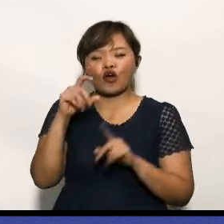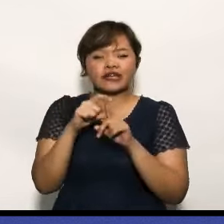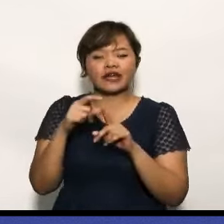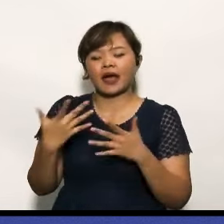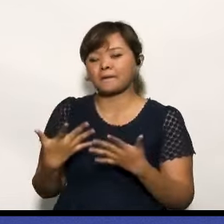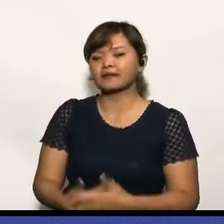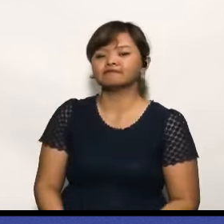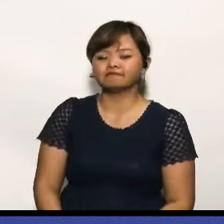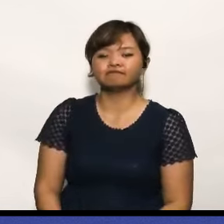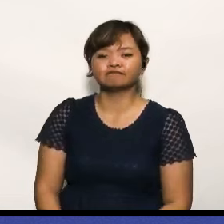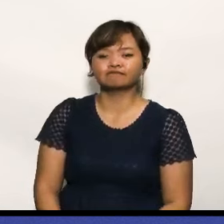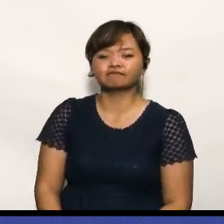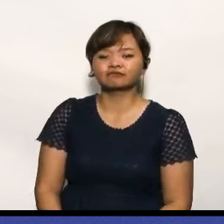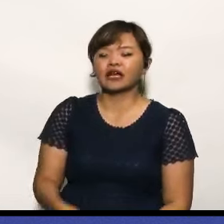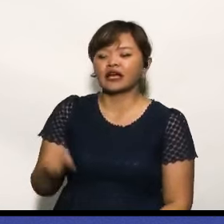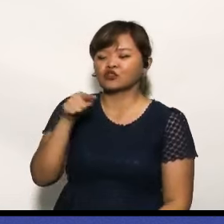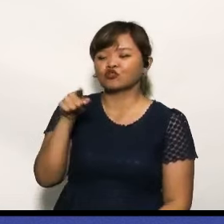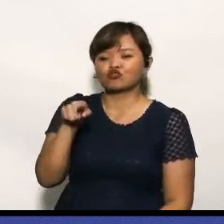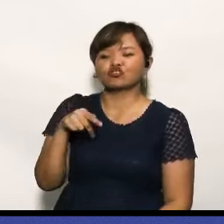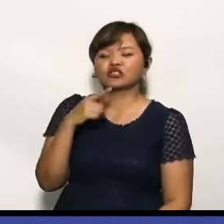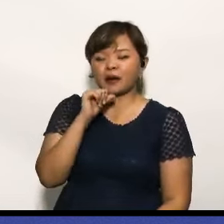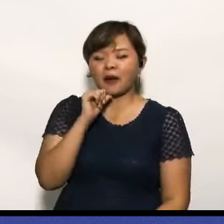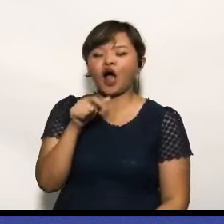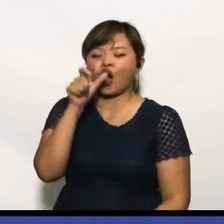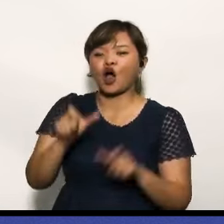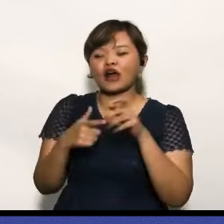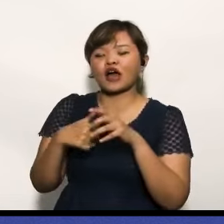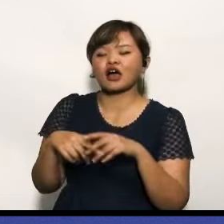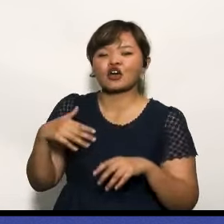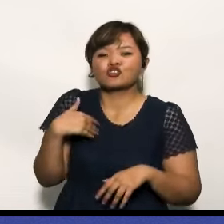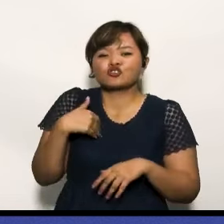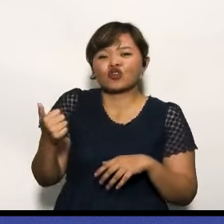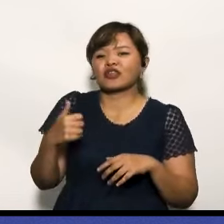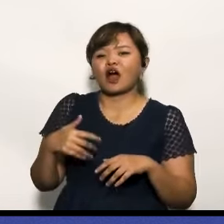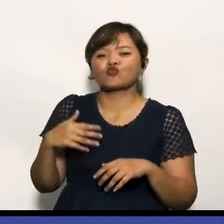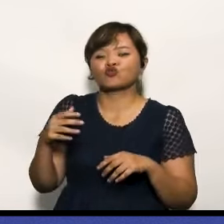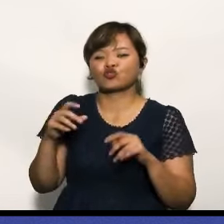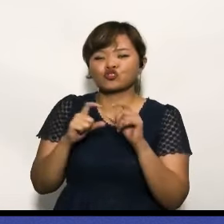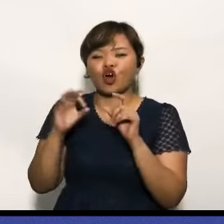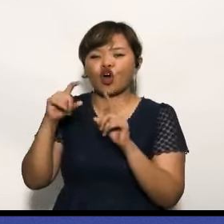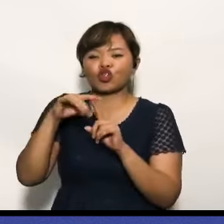itu orang-orang sotoy. Pernah ketemu orang tersebut?